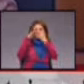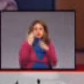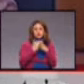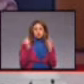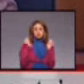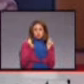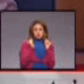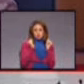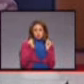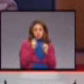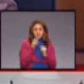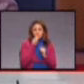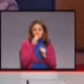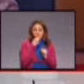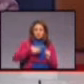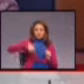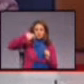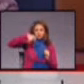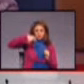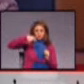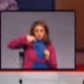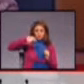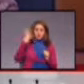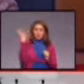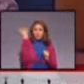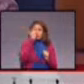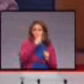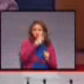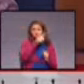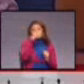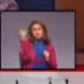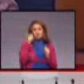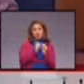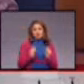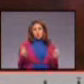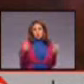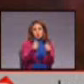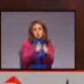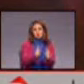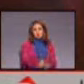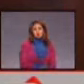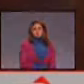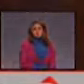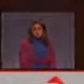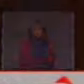بجانب قافلة مواد غذائية غطت حوالي 100 أسرة. شوف التقرير.